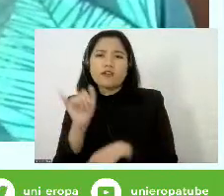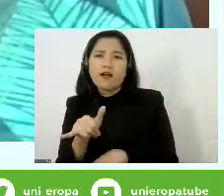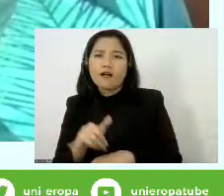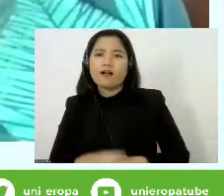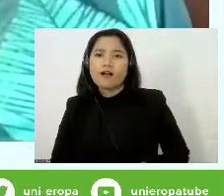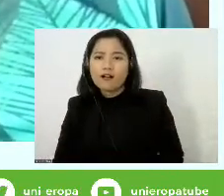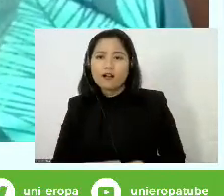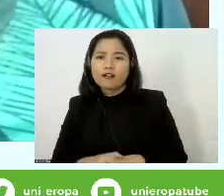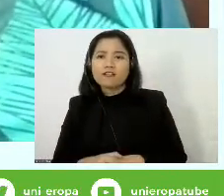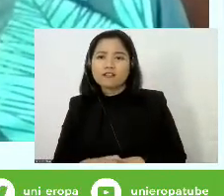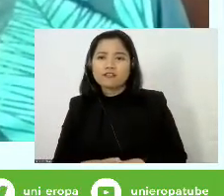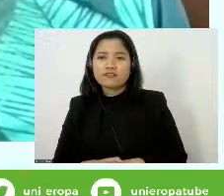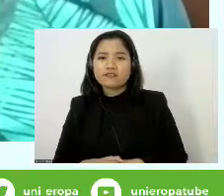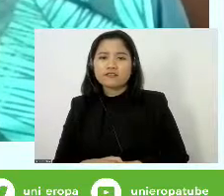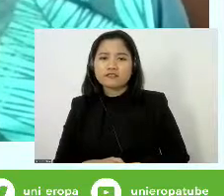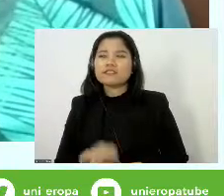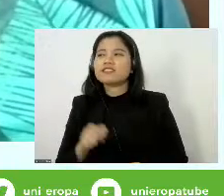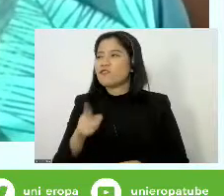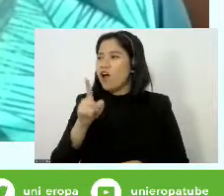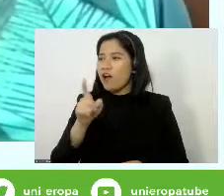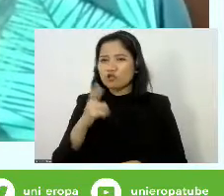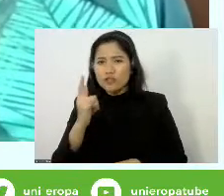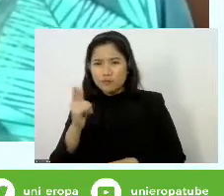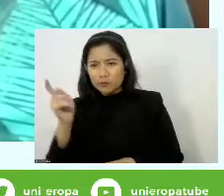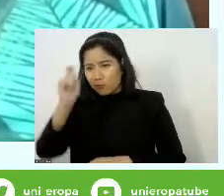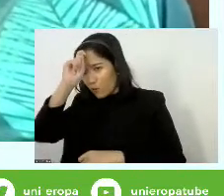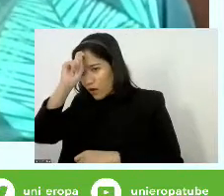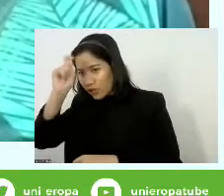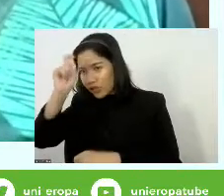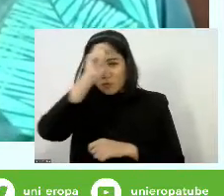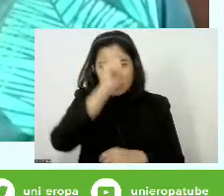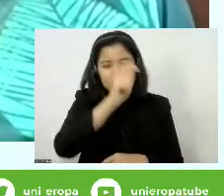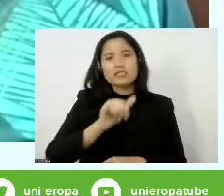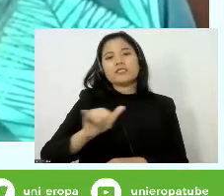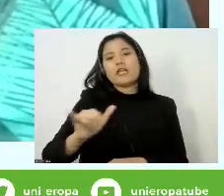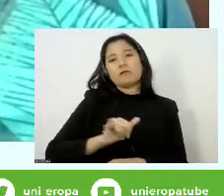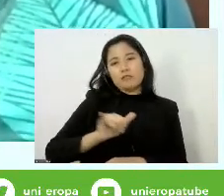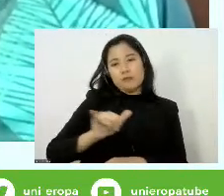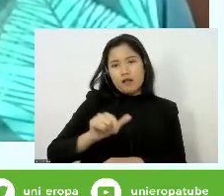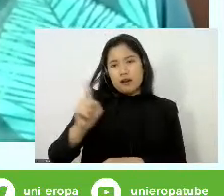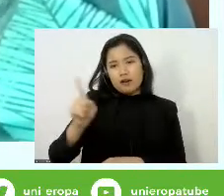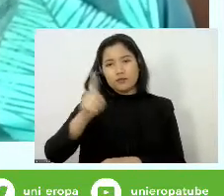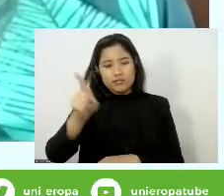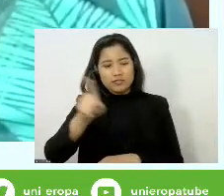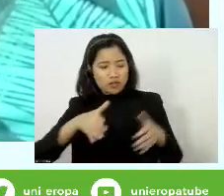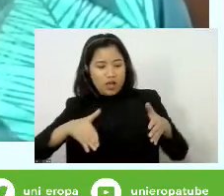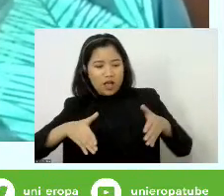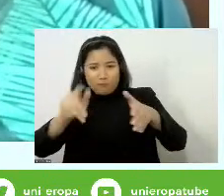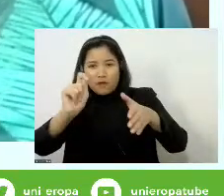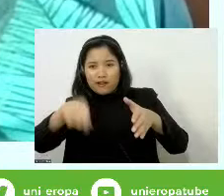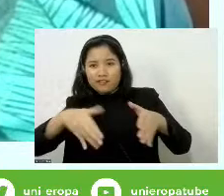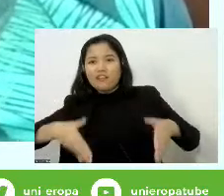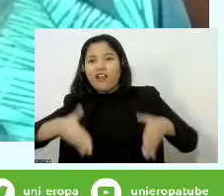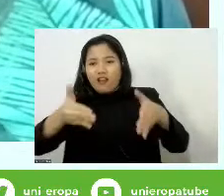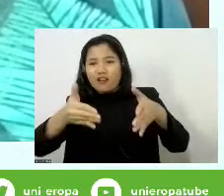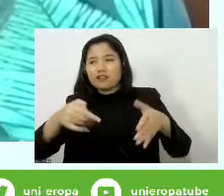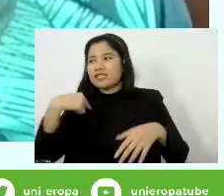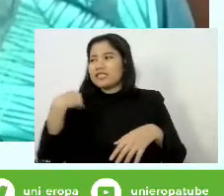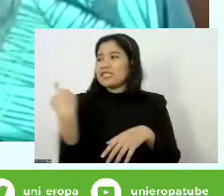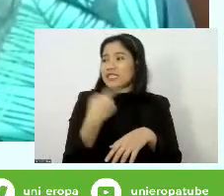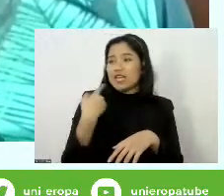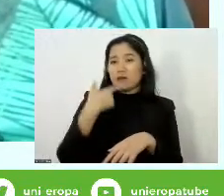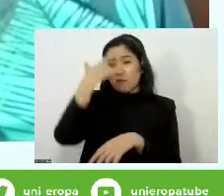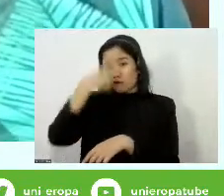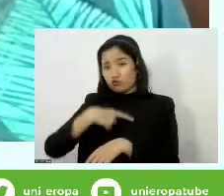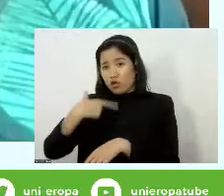itu Dia jadi harus tetap saling menghormati sesama pemakai aspal berarti Omesh betul bahwa pada dasarnya Setiap manusia